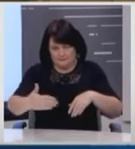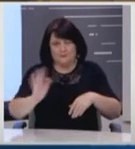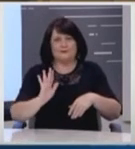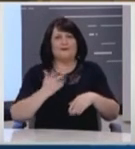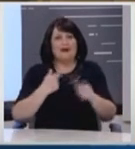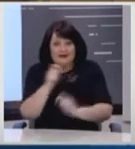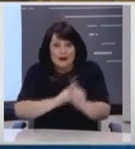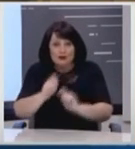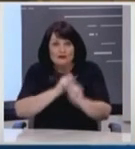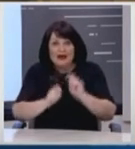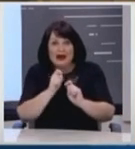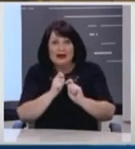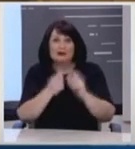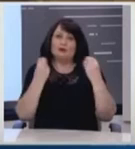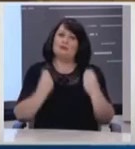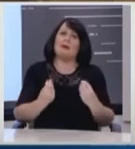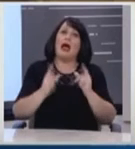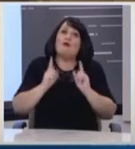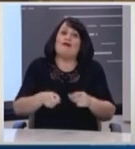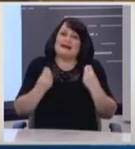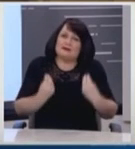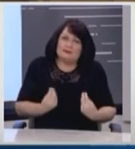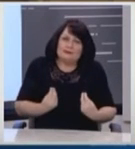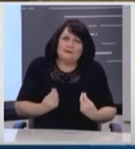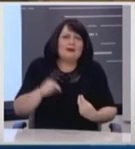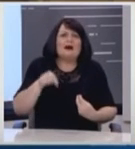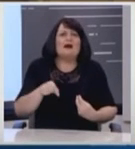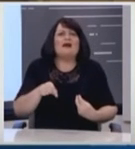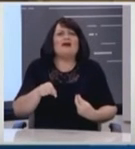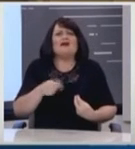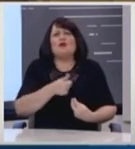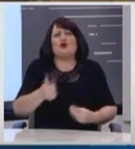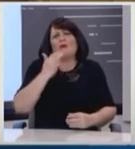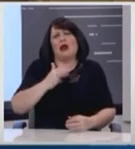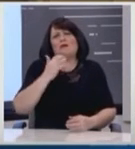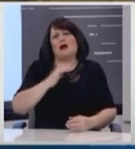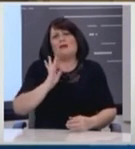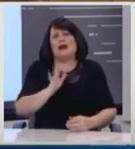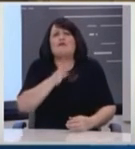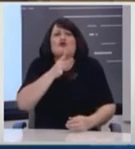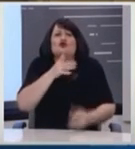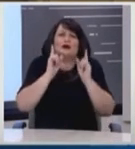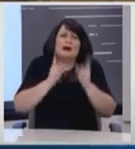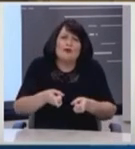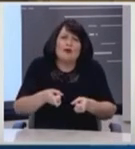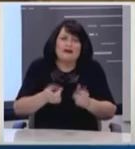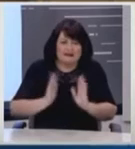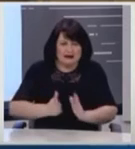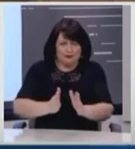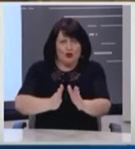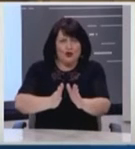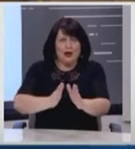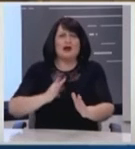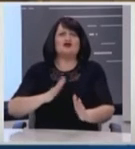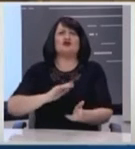διαμορφώνουν ακόμα και μια καλή απόφαση, αυτή παραμένει στα λόγια, είναι προσωρινή και στην πορεία μπορεί να